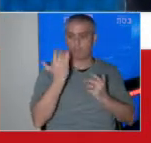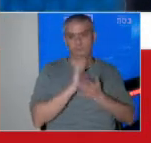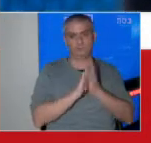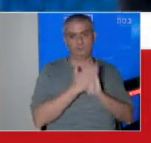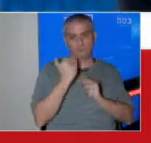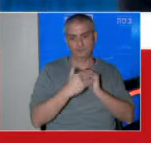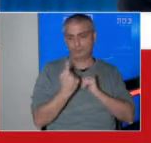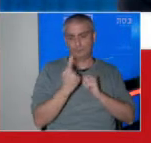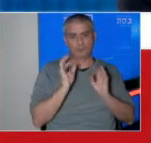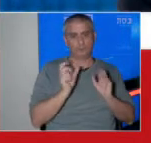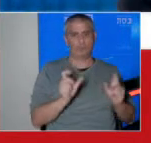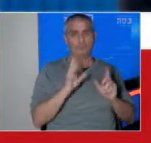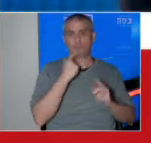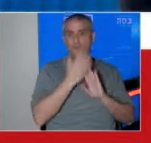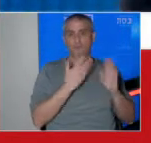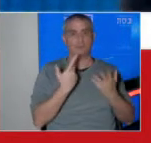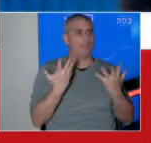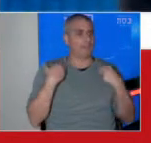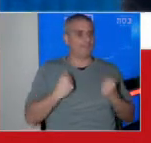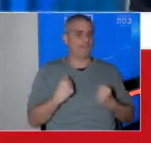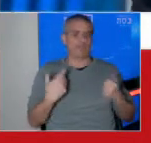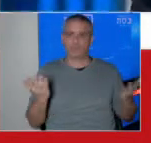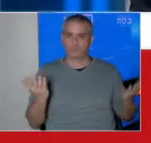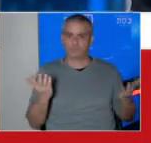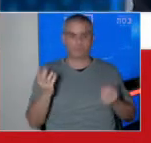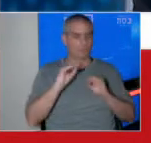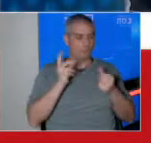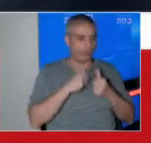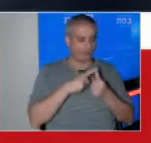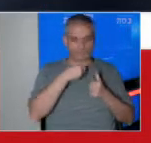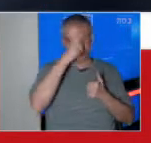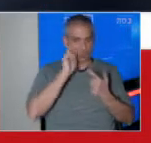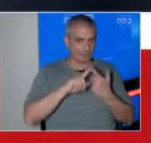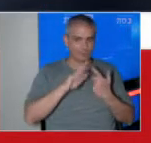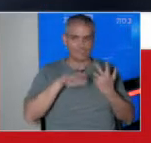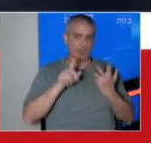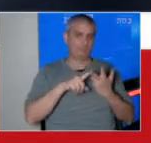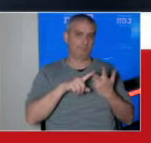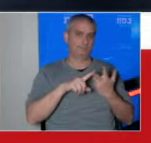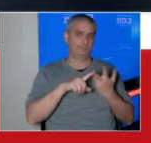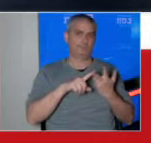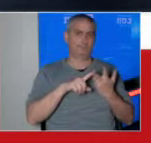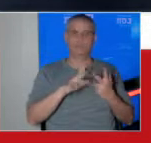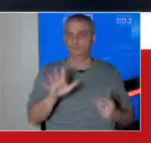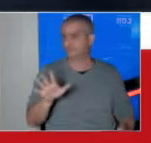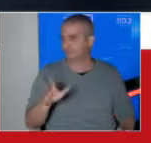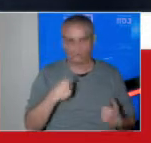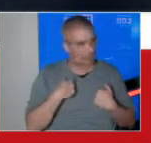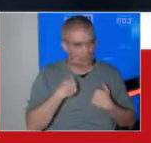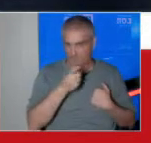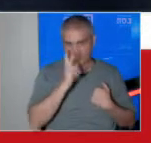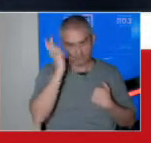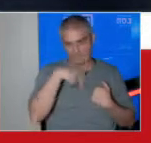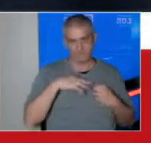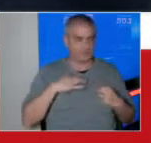את עניין הבידודים, בדיוק כדי למנוע את מה שאת אומרת, את חוסר הוודאות הזאת, אצל המורים, אצל ההורים ואצל הילדים. תשמע, לא אני ולא אתה